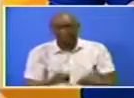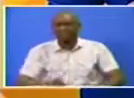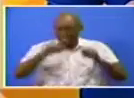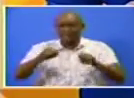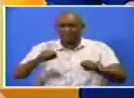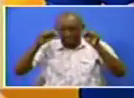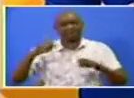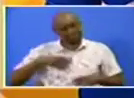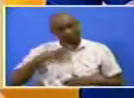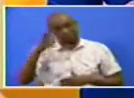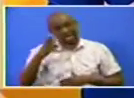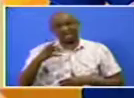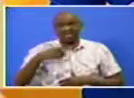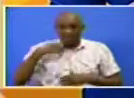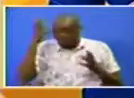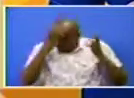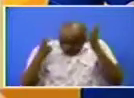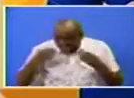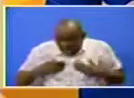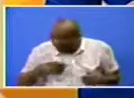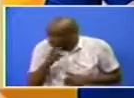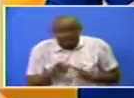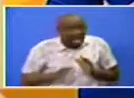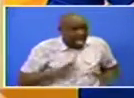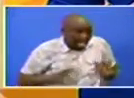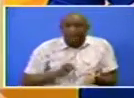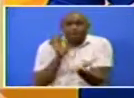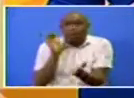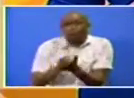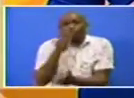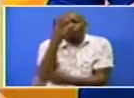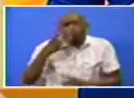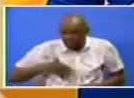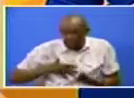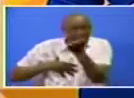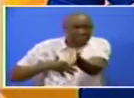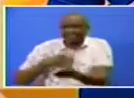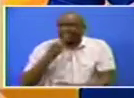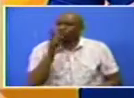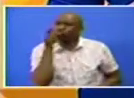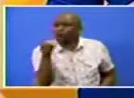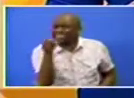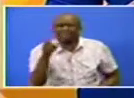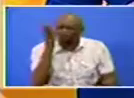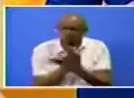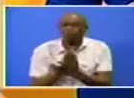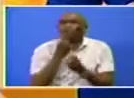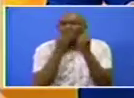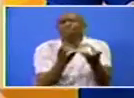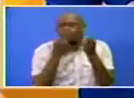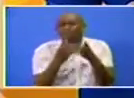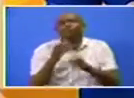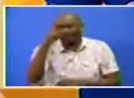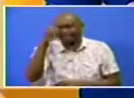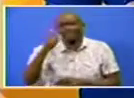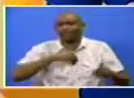hilo wameshikwa na kiwewe, huku wakiwaachisha kazi wafanyakazi wawili wakiwashutumu kwa kutoa habari juu ya